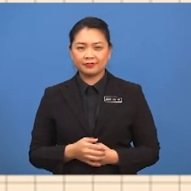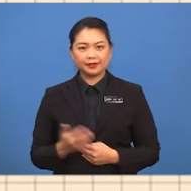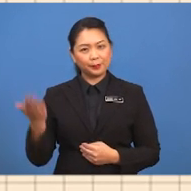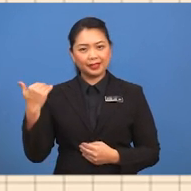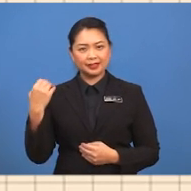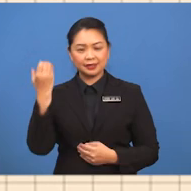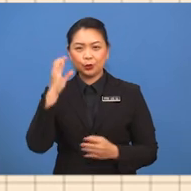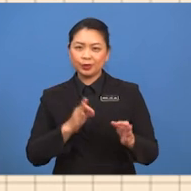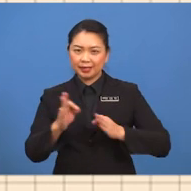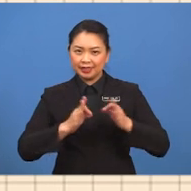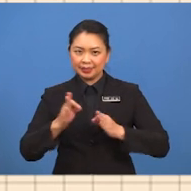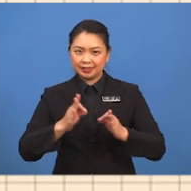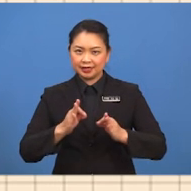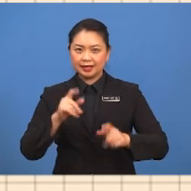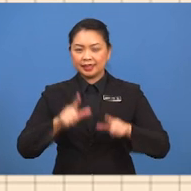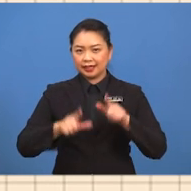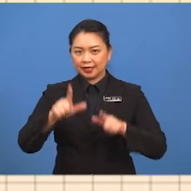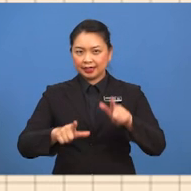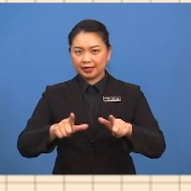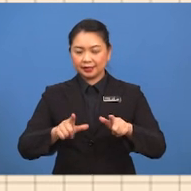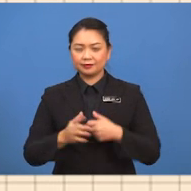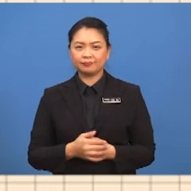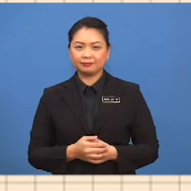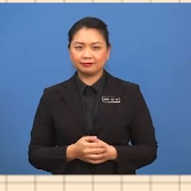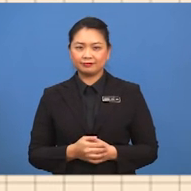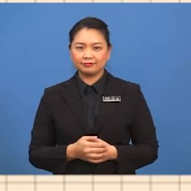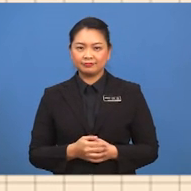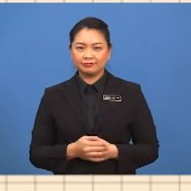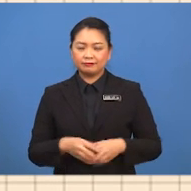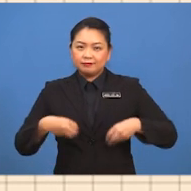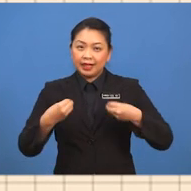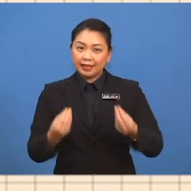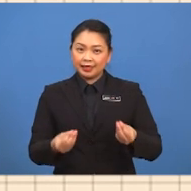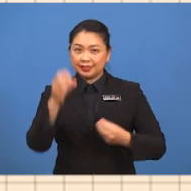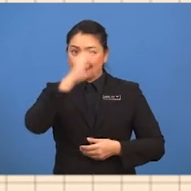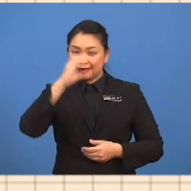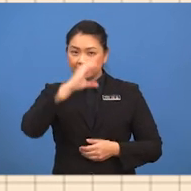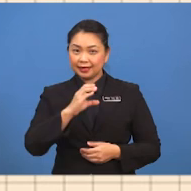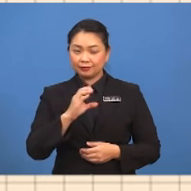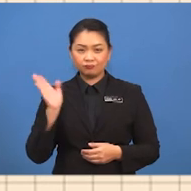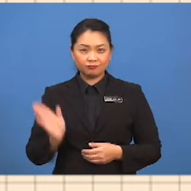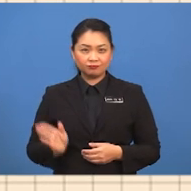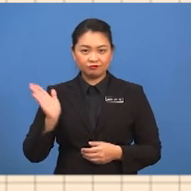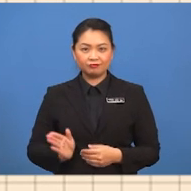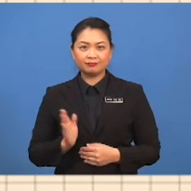Mari cikgu terangkan langkah-langkah bagi mencari mean.